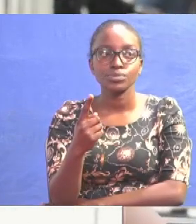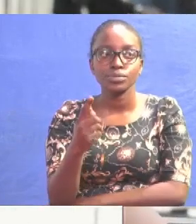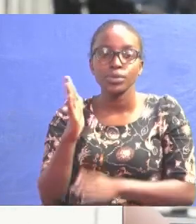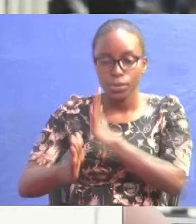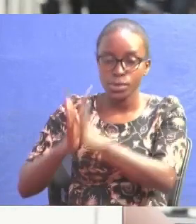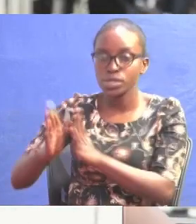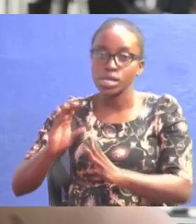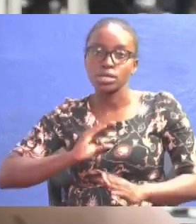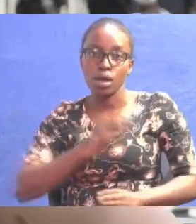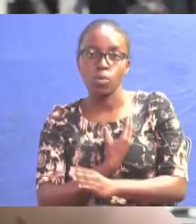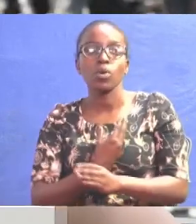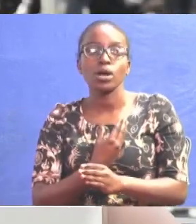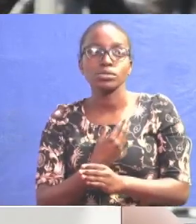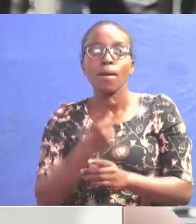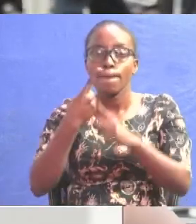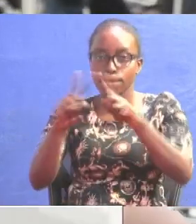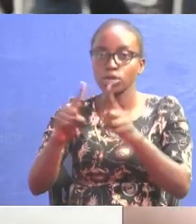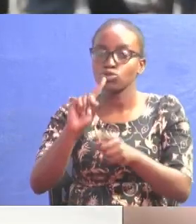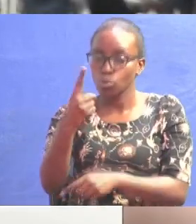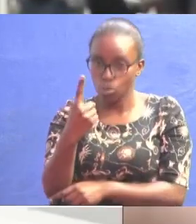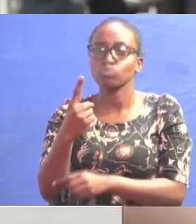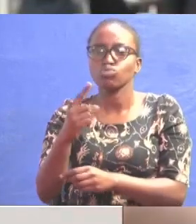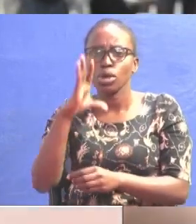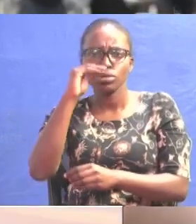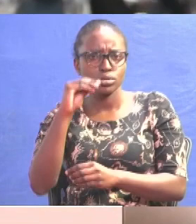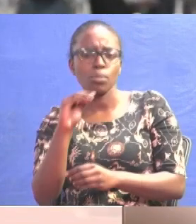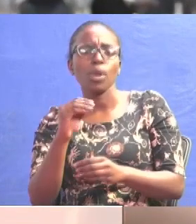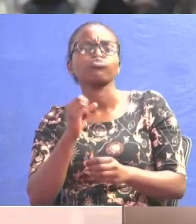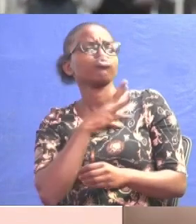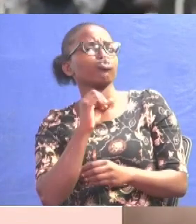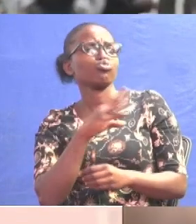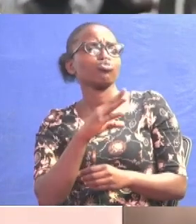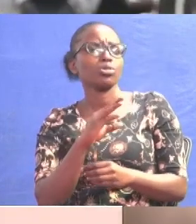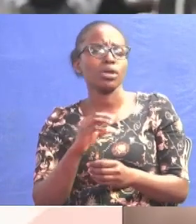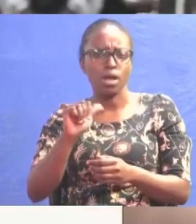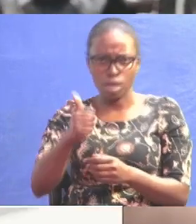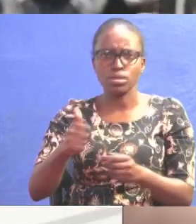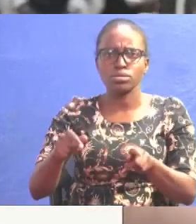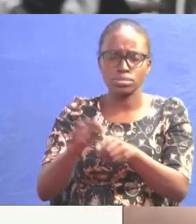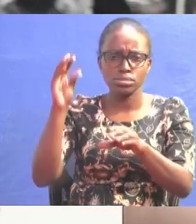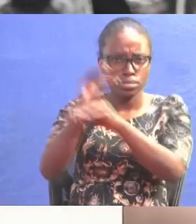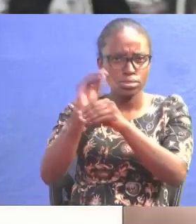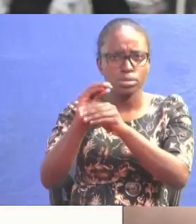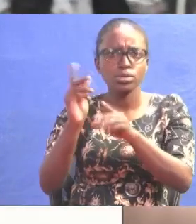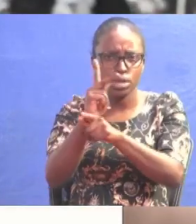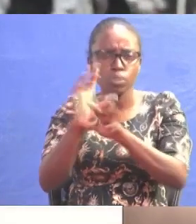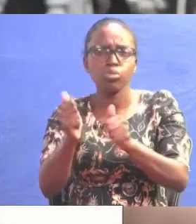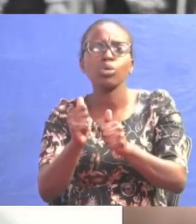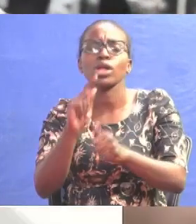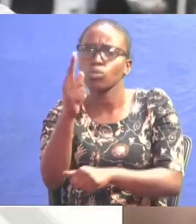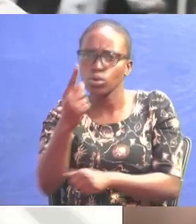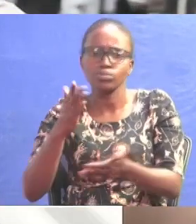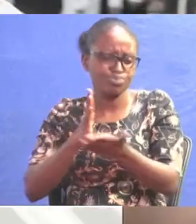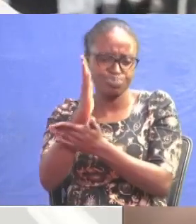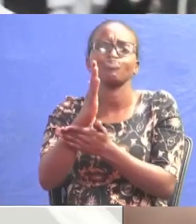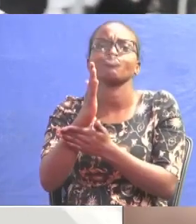but atuwezi kwa kusema hao wenye wame complain because na feel wanafaa kucheck mtu akiwa at the right place, because kama yetu